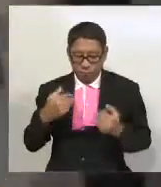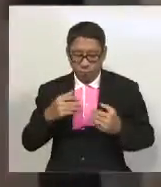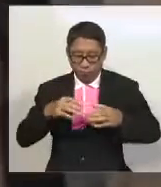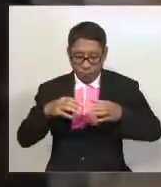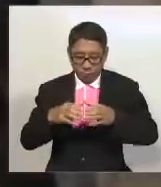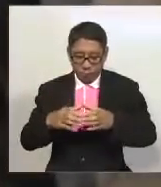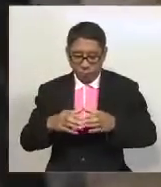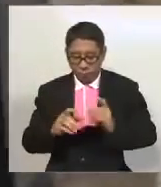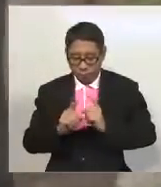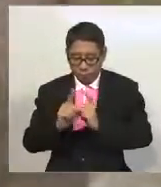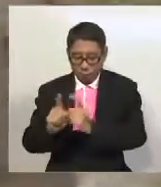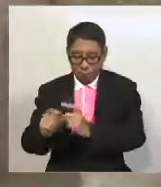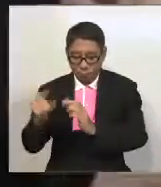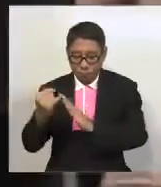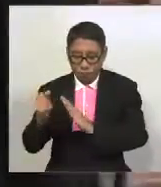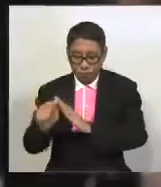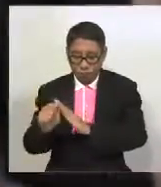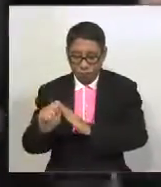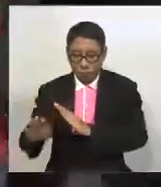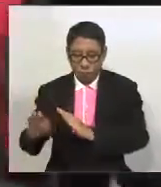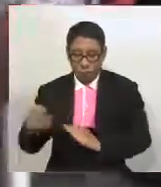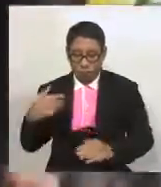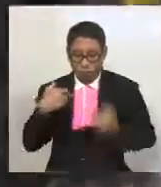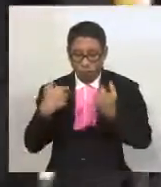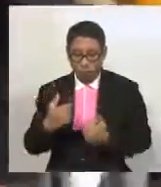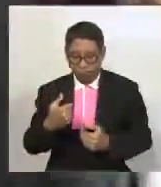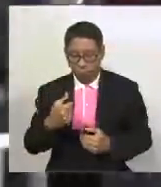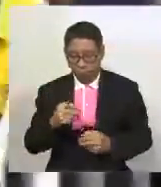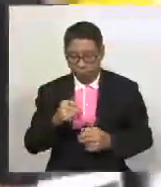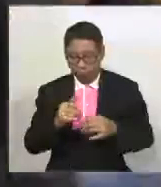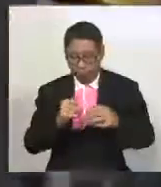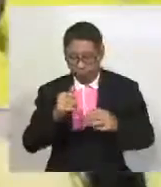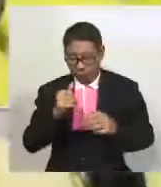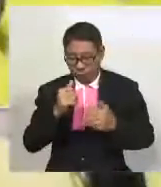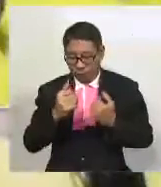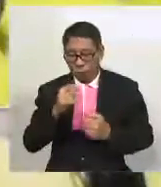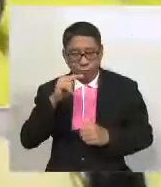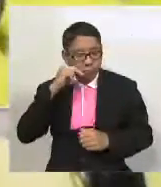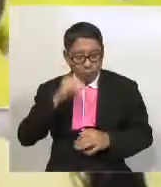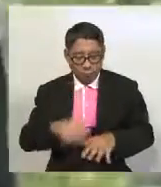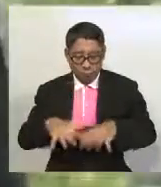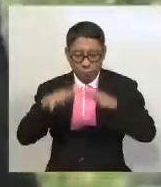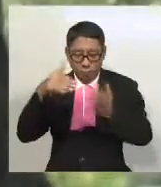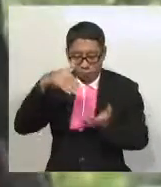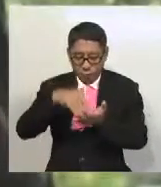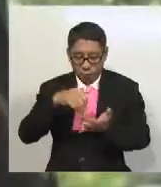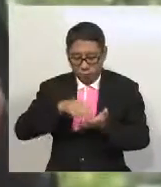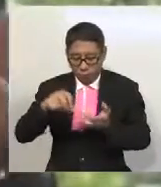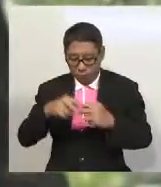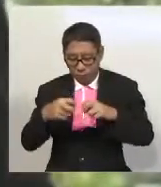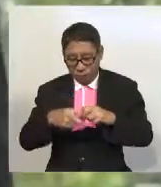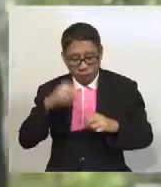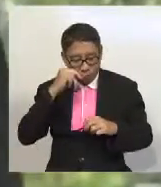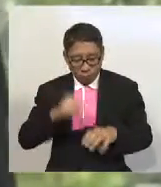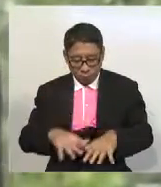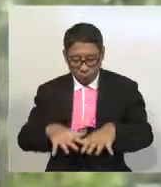จะเดินทางต่อไปยังจังหวัดอุบลราชธานีเพื่อลงไปตรวจเยี่ยมผู้ประสบอุทกภัยที่ศูนย์อำนวยการแก้ไขปัญหาอุ